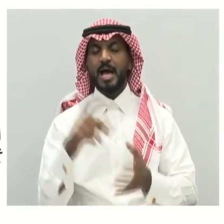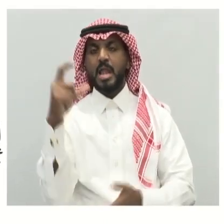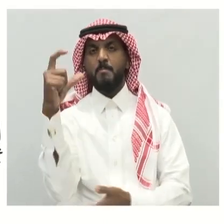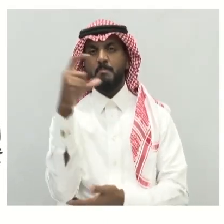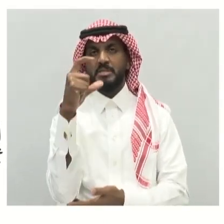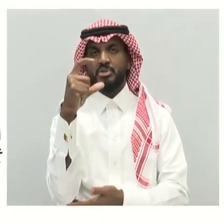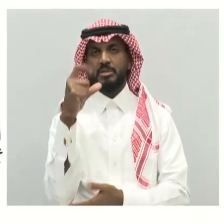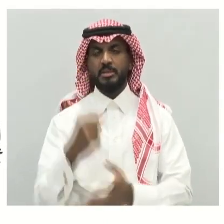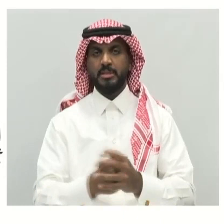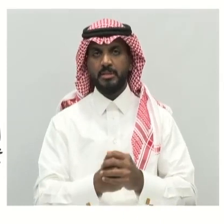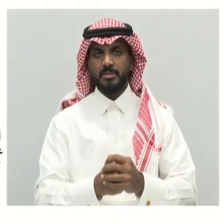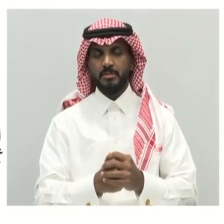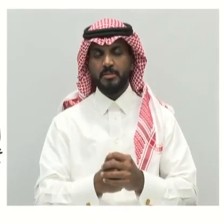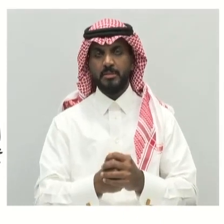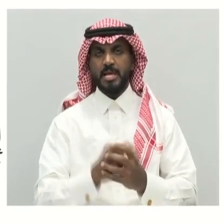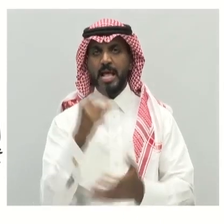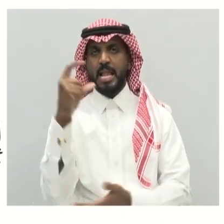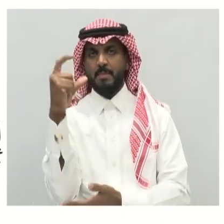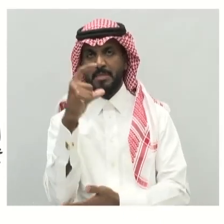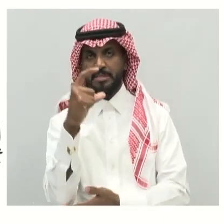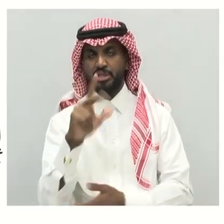المسجد احسنتم المسجد